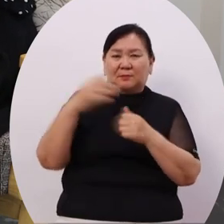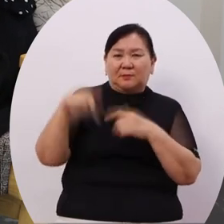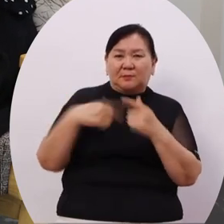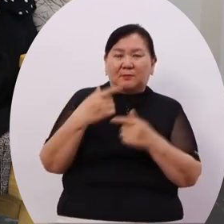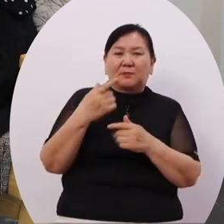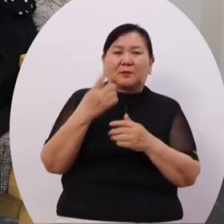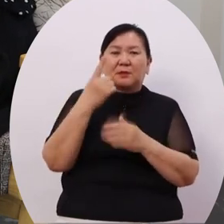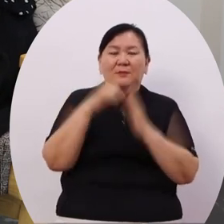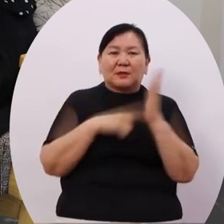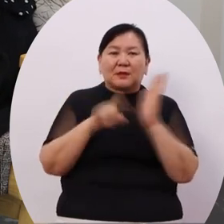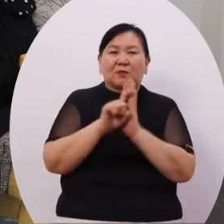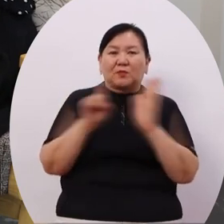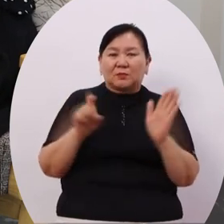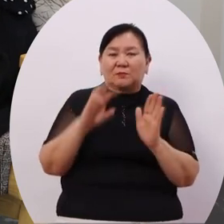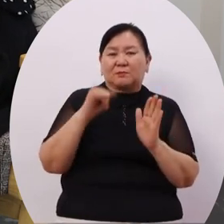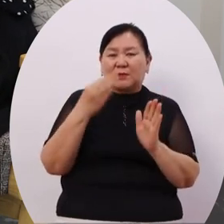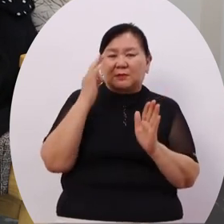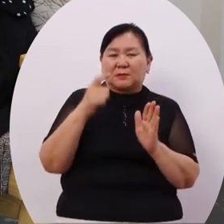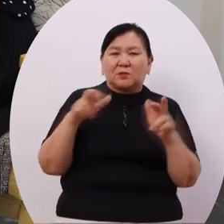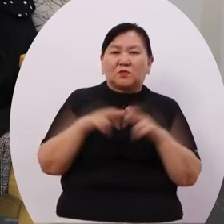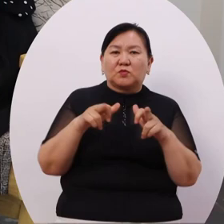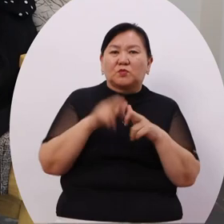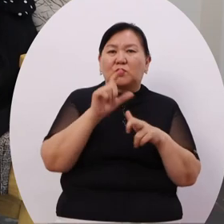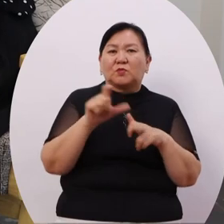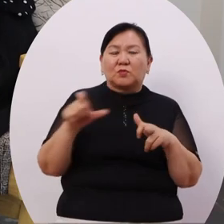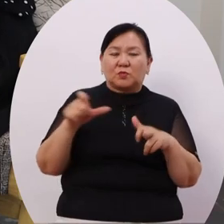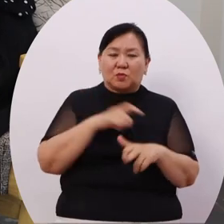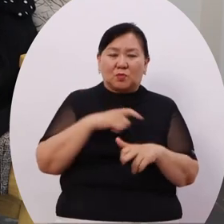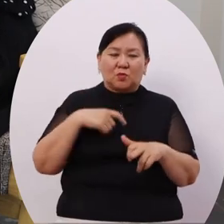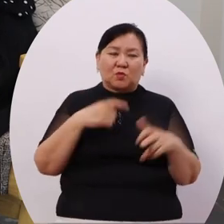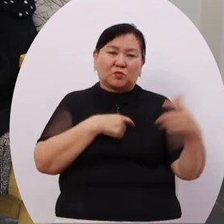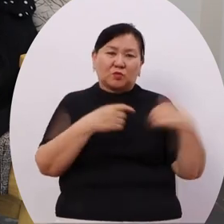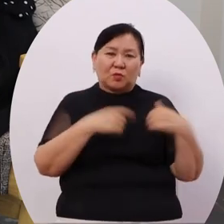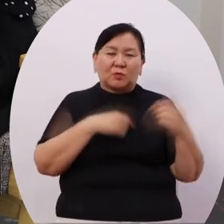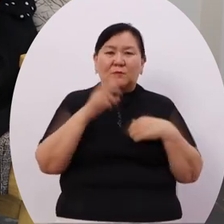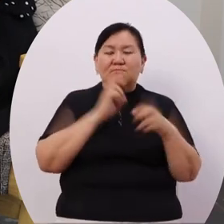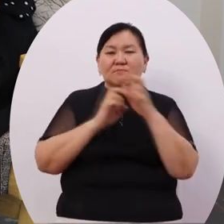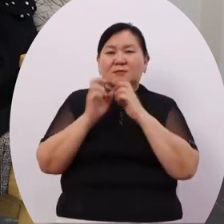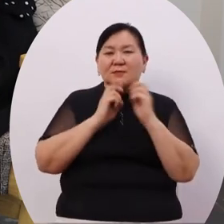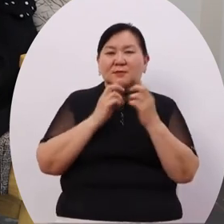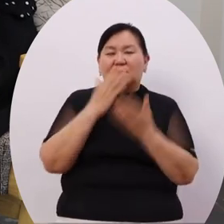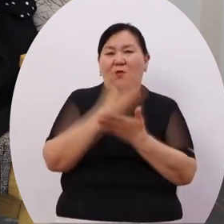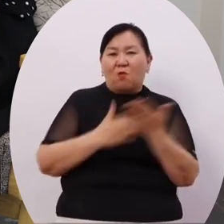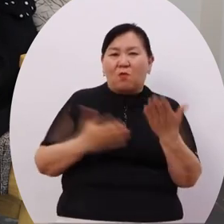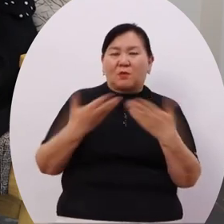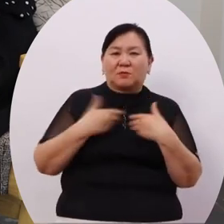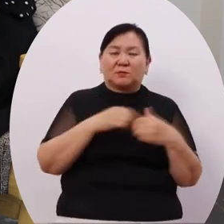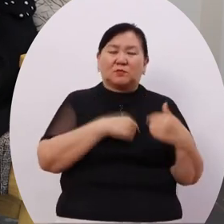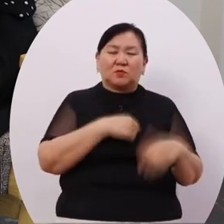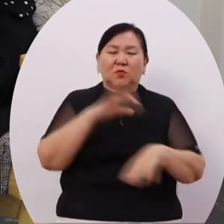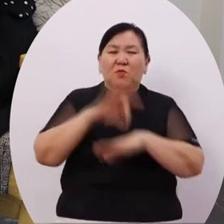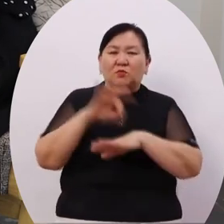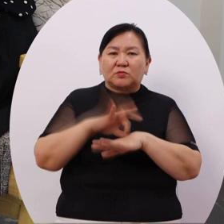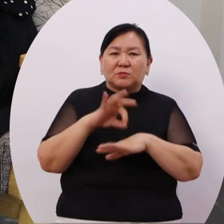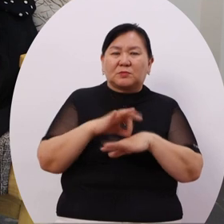над руу тэр нэг сарын хугацаанд л маш их хөгжлийн бэрхшээлтэй хүмүүс өөрийн зовлон бэрхшээлээ бичиж гаргалцсан. Миний